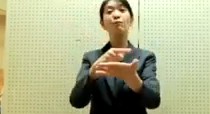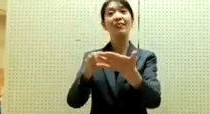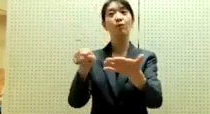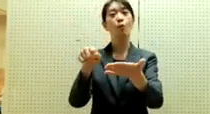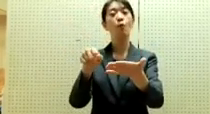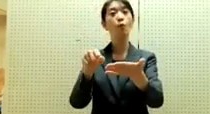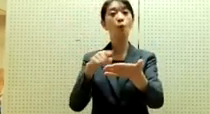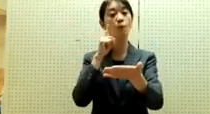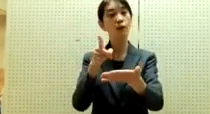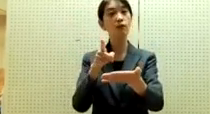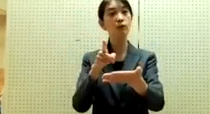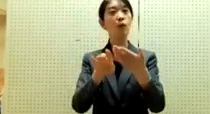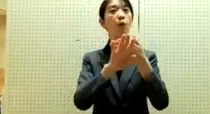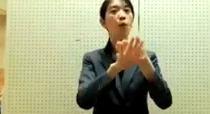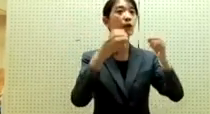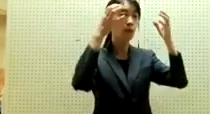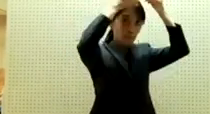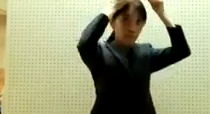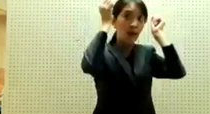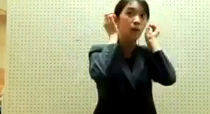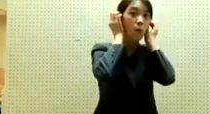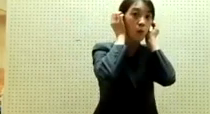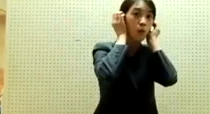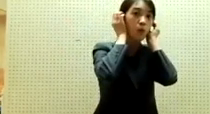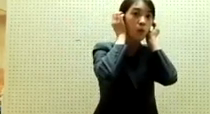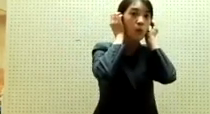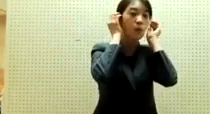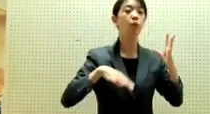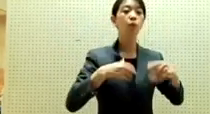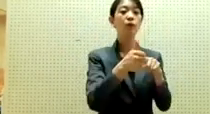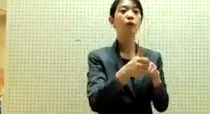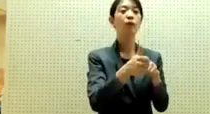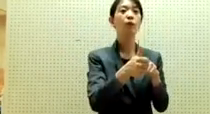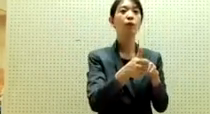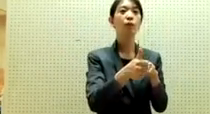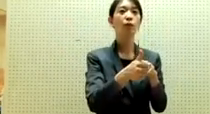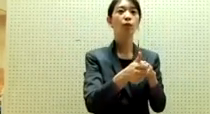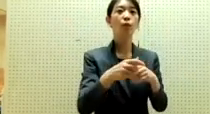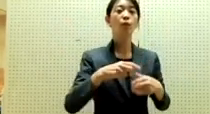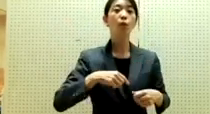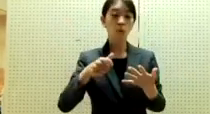さらに他にヘッドホンをかぶってる子もいると思うんですけど読み方いろいろ選ばせてるんですね。